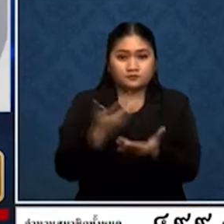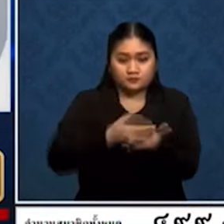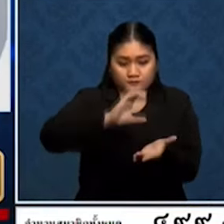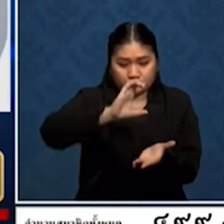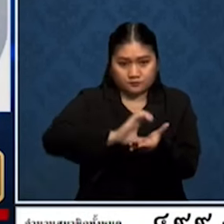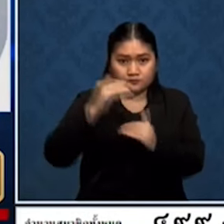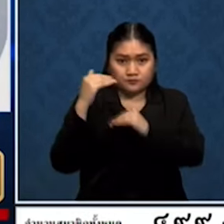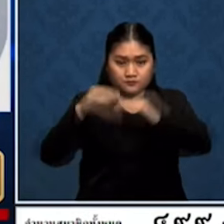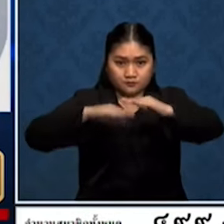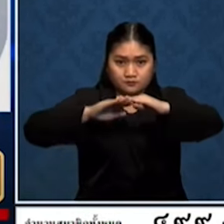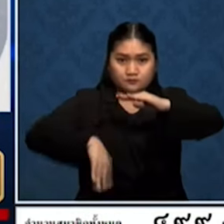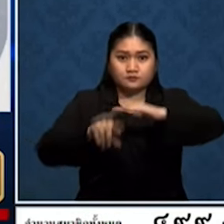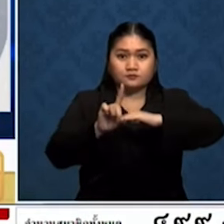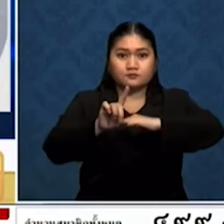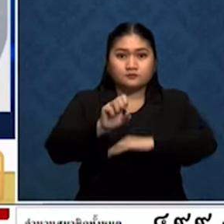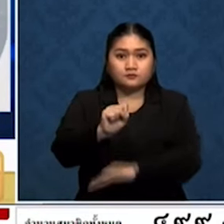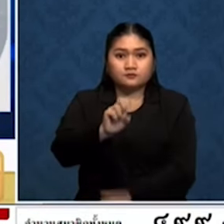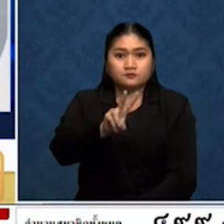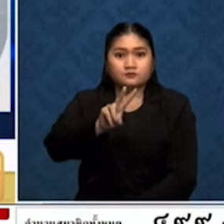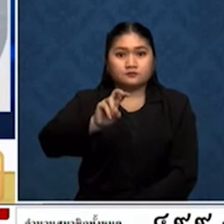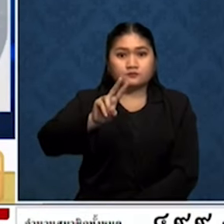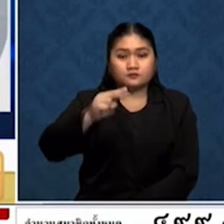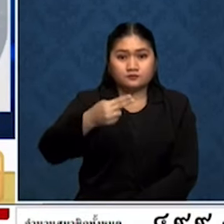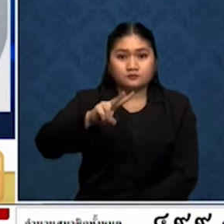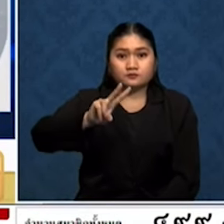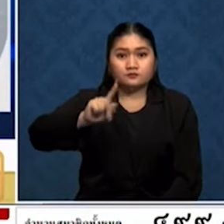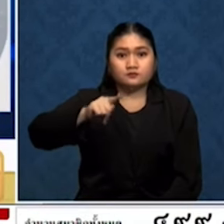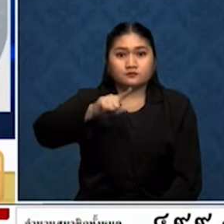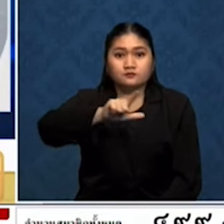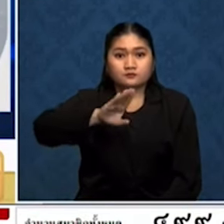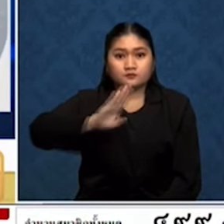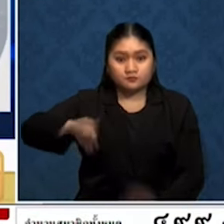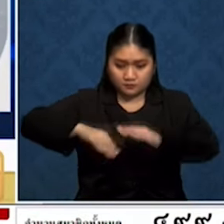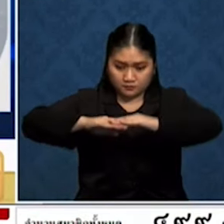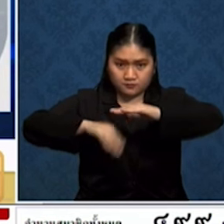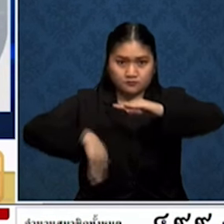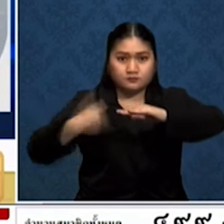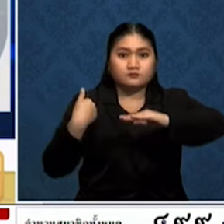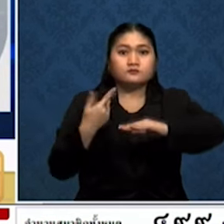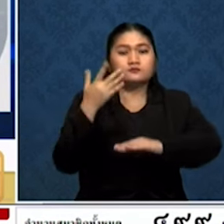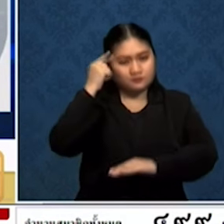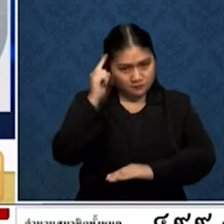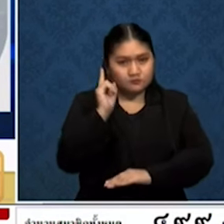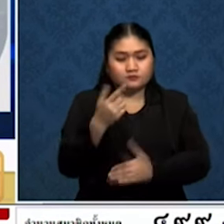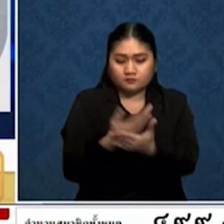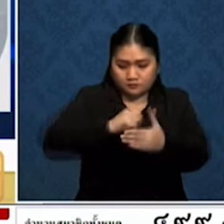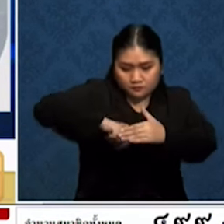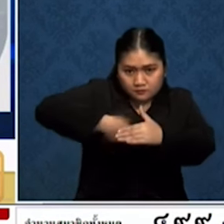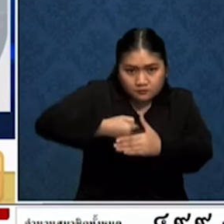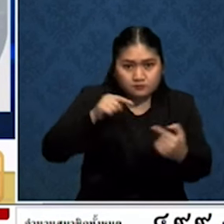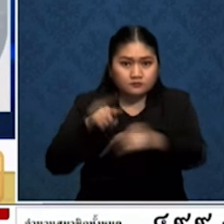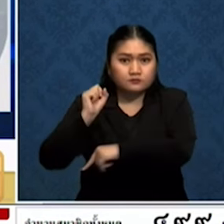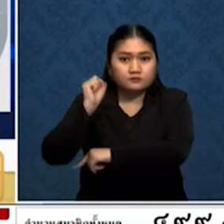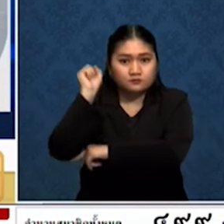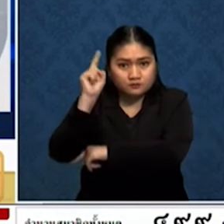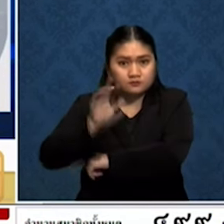ไม่เกิน 1 games000 ลานบาทรัฐบาลมีความจําเป็นต้องใช้จายเงินตามโนยบายเร่งดวนของร